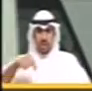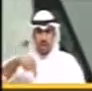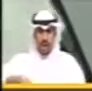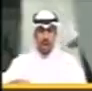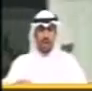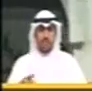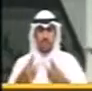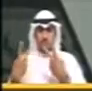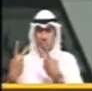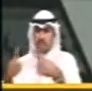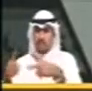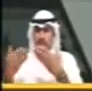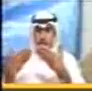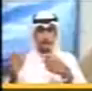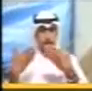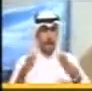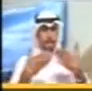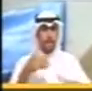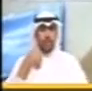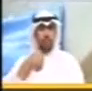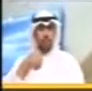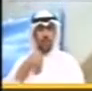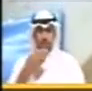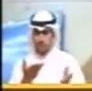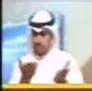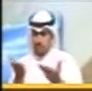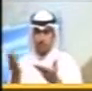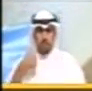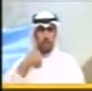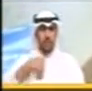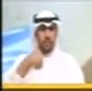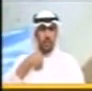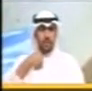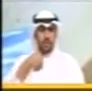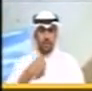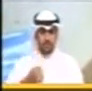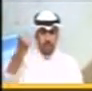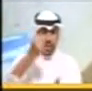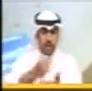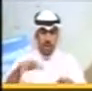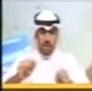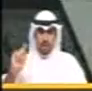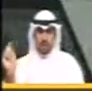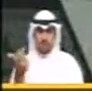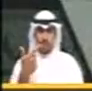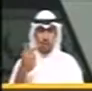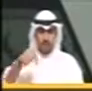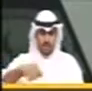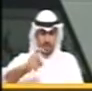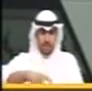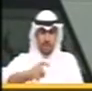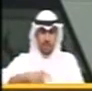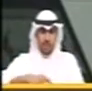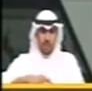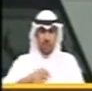جديدة لتوفير الراحة للركاب وإنهاء إجراءات سفرهم على أكمل وجه. لدينا هناك تعليمات من